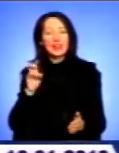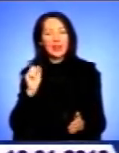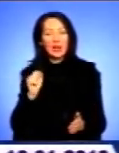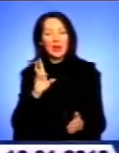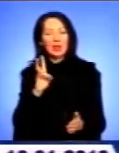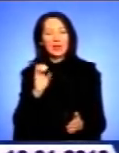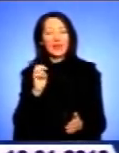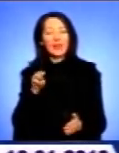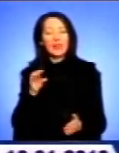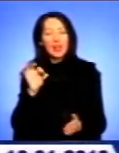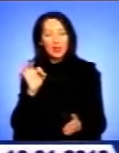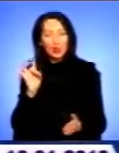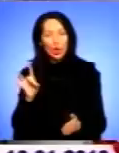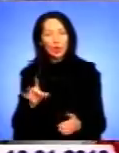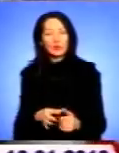і наші кореспонденти.